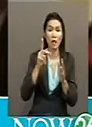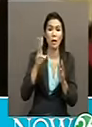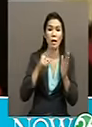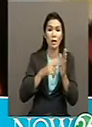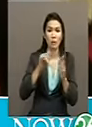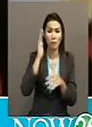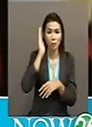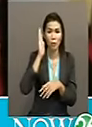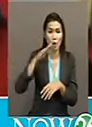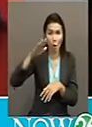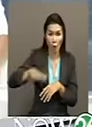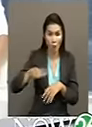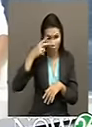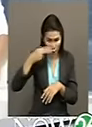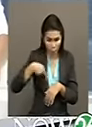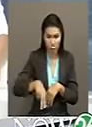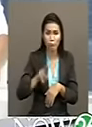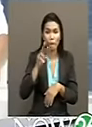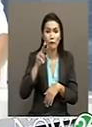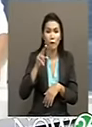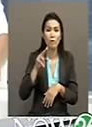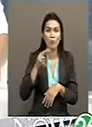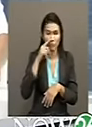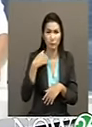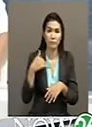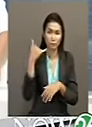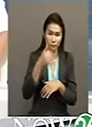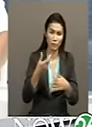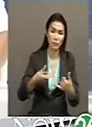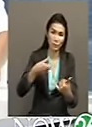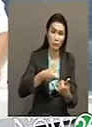งเป็นน้องชายฝาแฝดก็มาร่วมพิธีรดน้ำศพเมื่อช่วงเย็นที่ผ่านมาด้วย